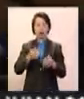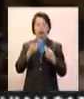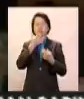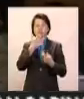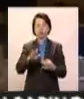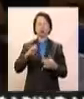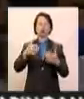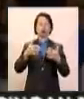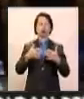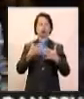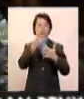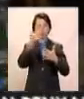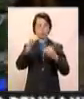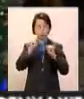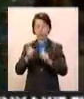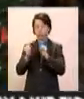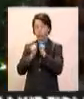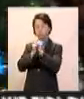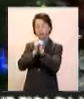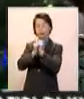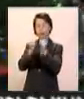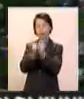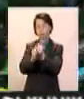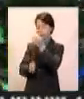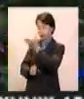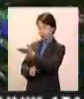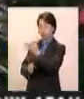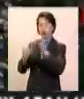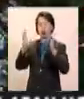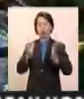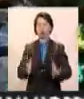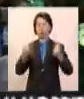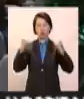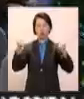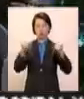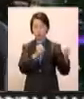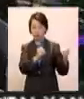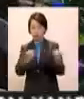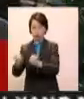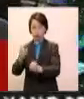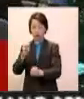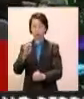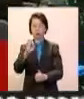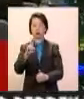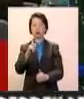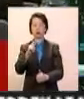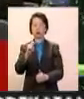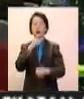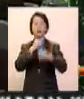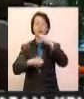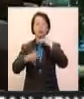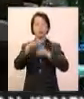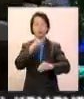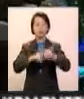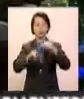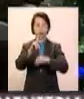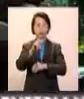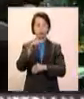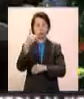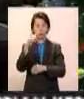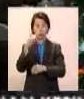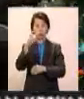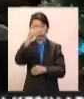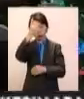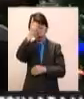juga sungguh berbesar hati kerana dapat bersama-sama dengan antara orang kuat dalam penganjuran MRTM Christmas 2018, iaitu Yang Berhormat